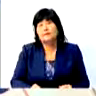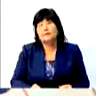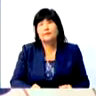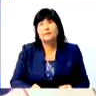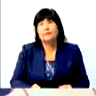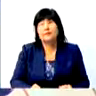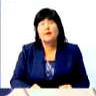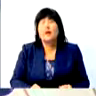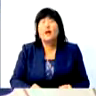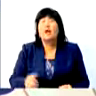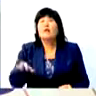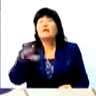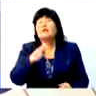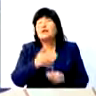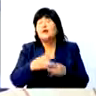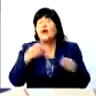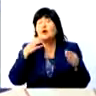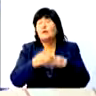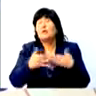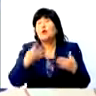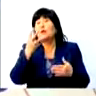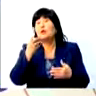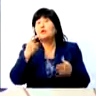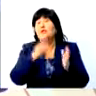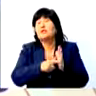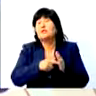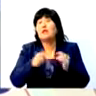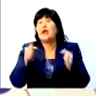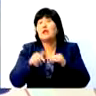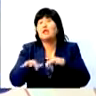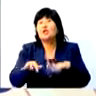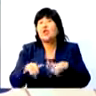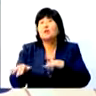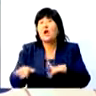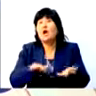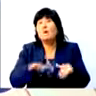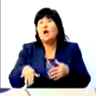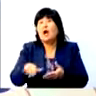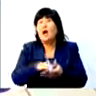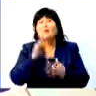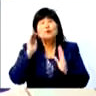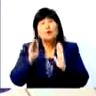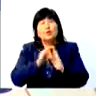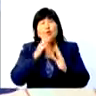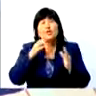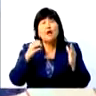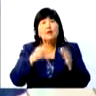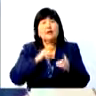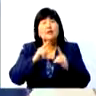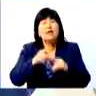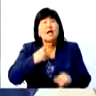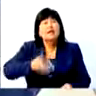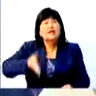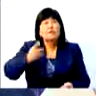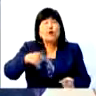молодежь. В филиалах партии проведено свыше 370 антикоррупционных мероприятий, общественные слушания, партийные собрания, семинары,